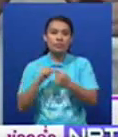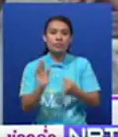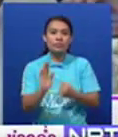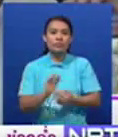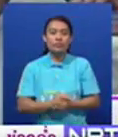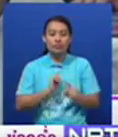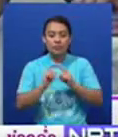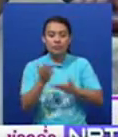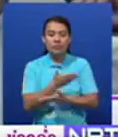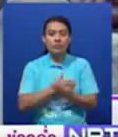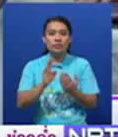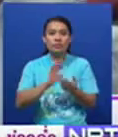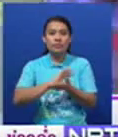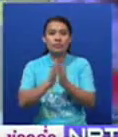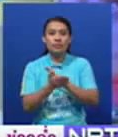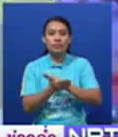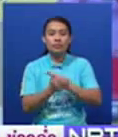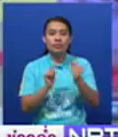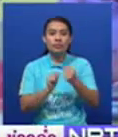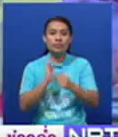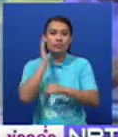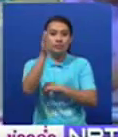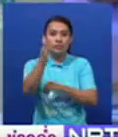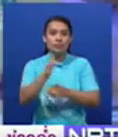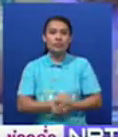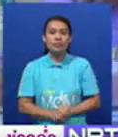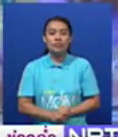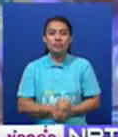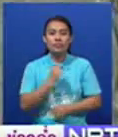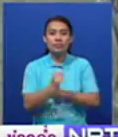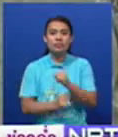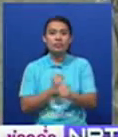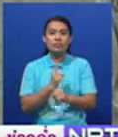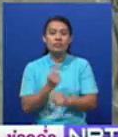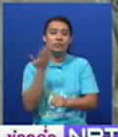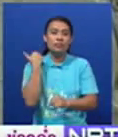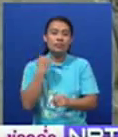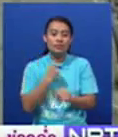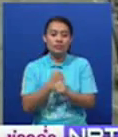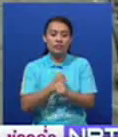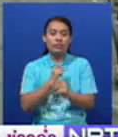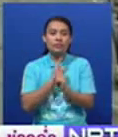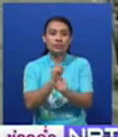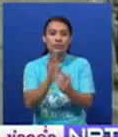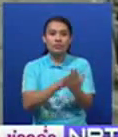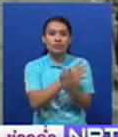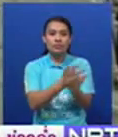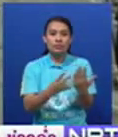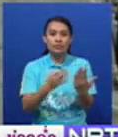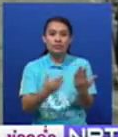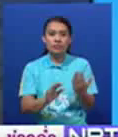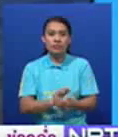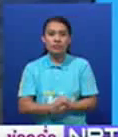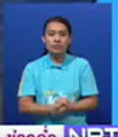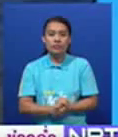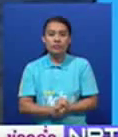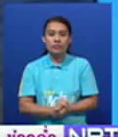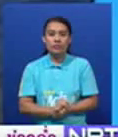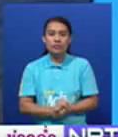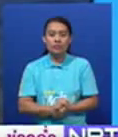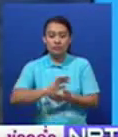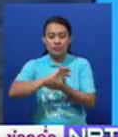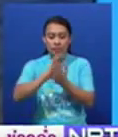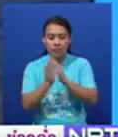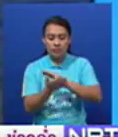เรื่องการปฏิรูปในระยะต่อไปเพราะ1ปีที่ผ่านมาได้ทำตามโรดแมปแล้วส่วนการปฏิรูปรัฐบาลไม่ได้ต้องการ